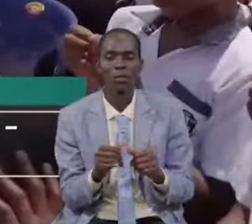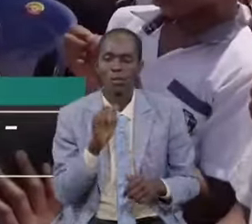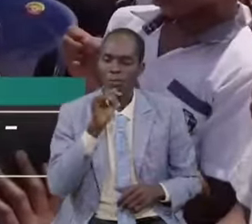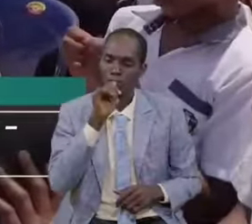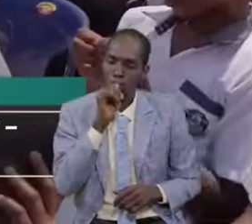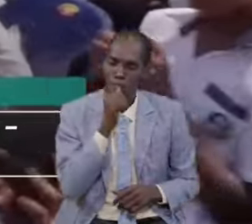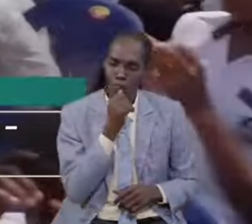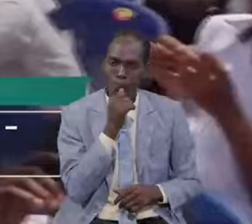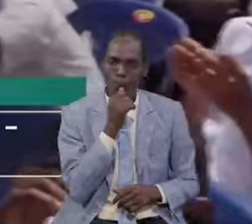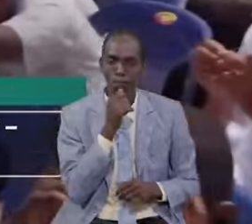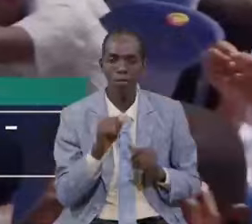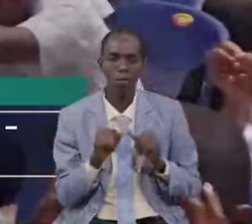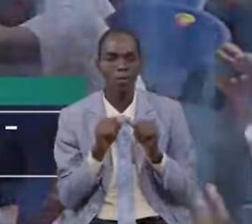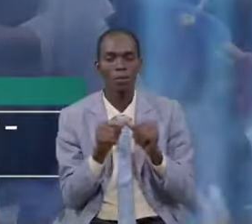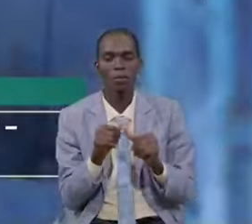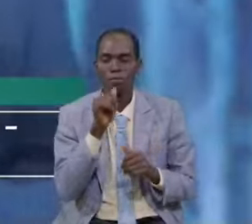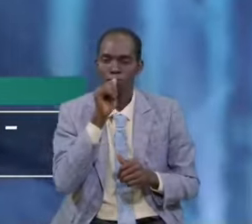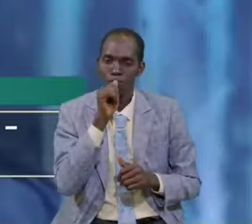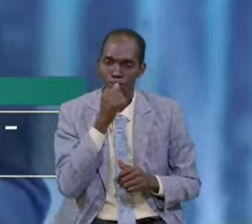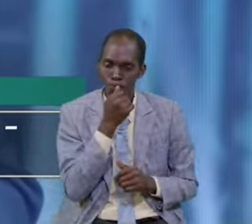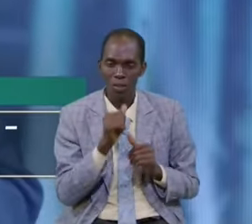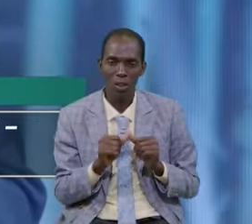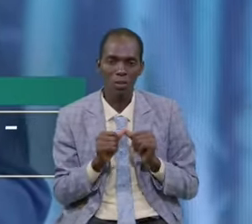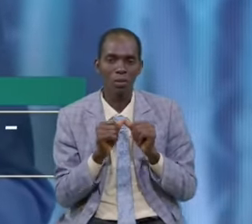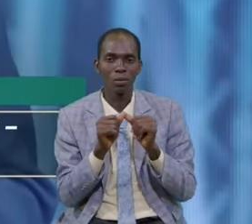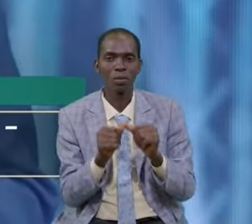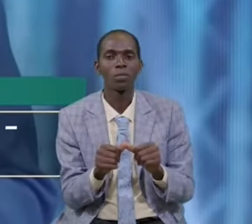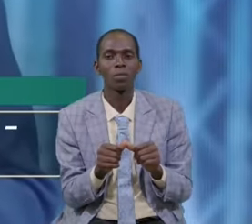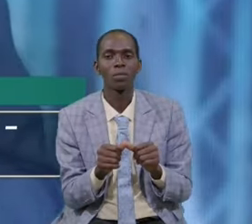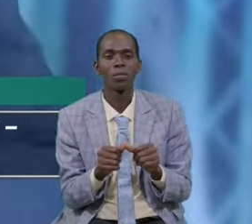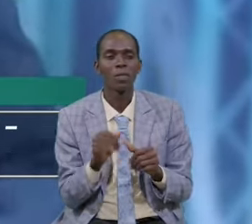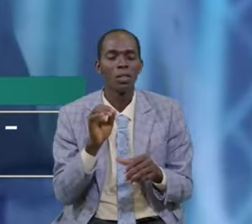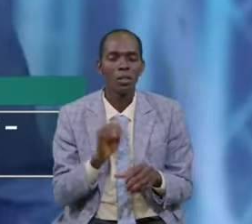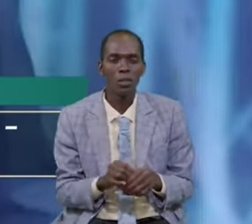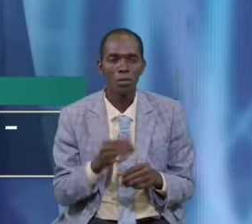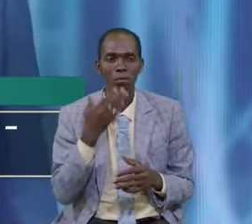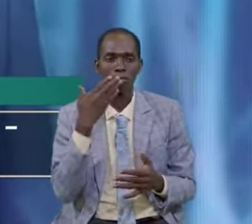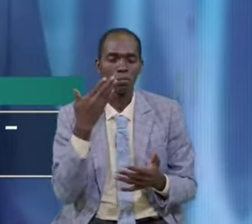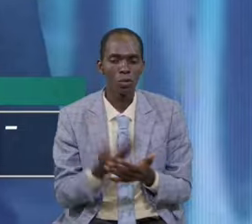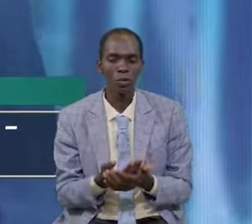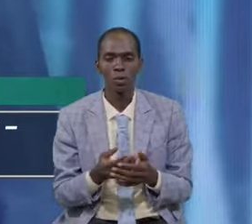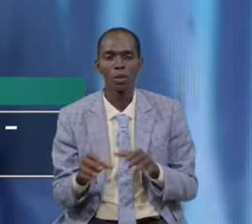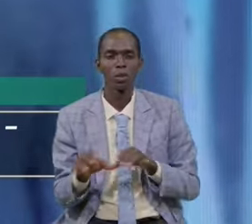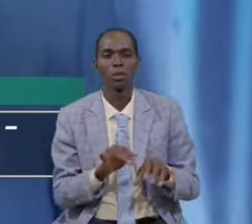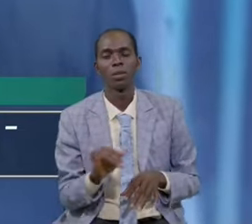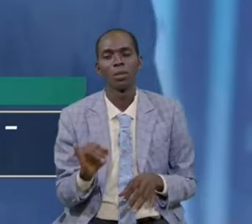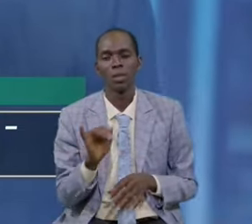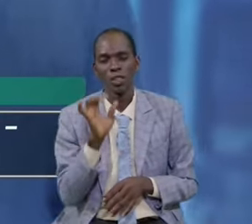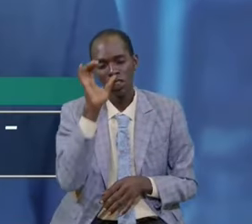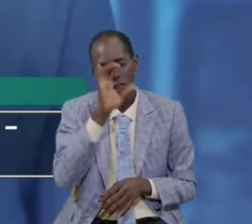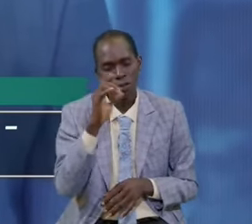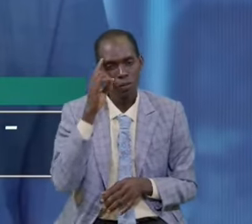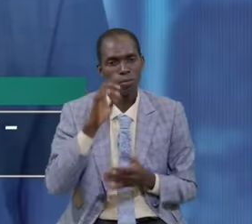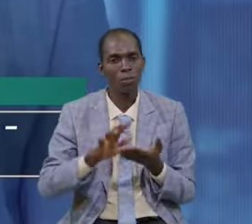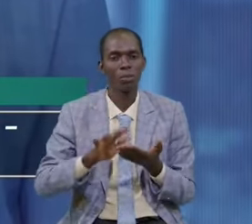la patience, à continuer. Romains 2, 7. réservant la vie à ceux qui,